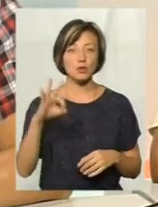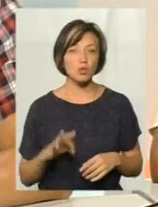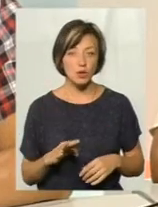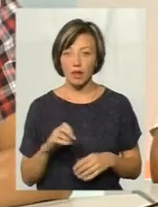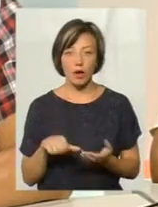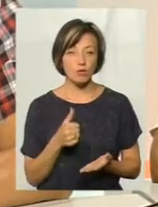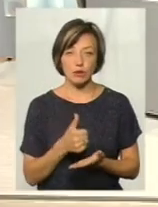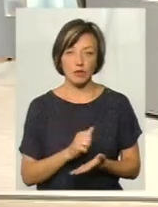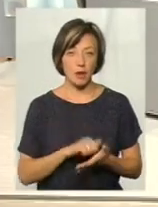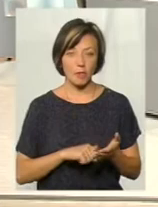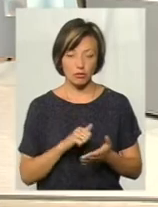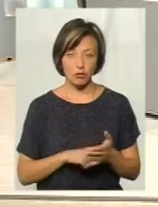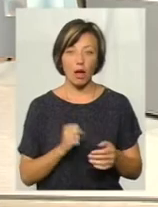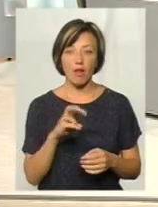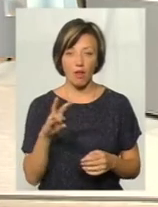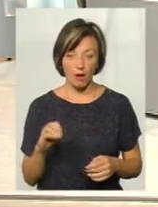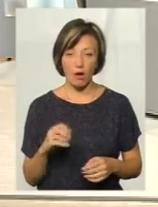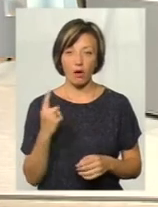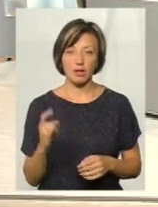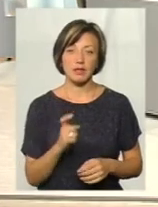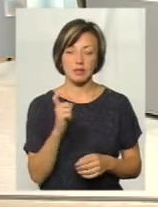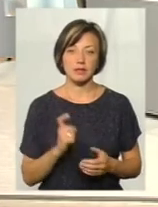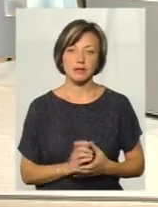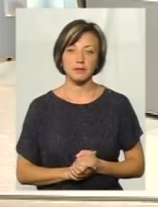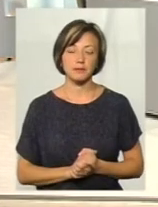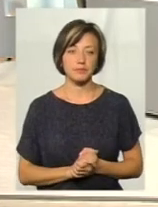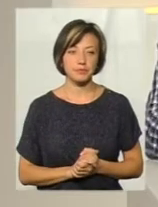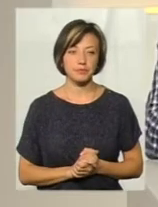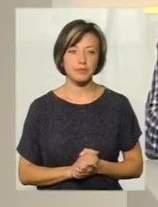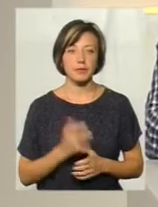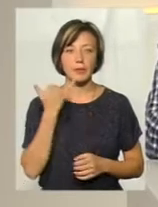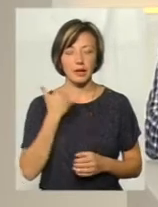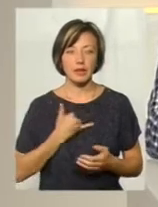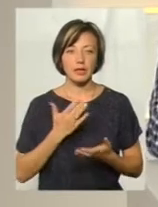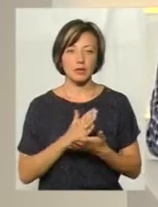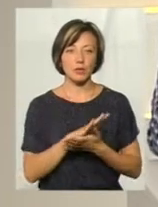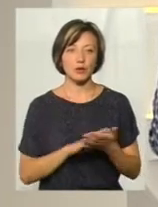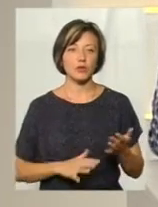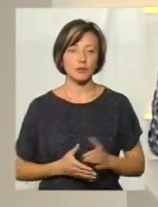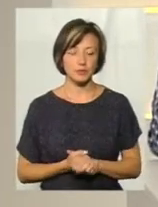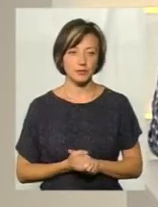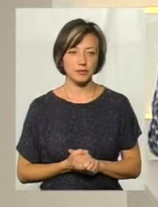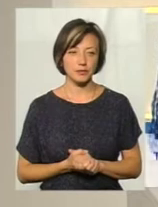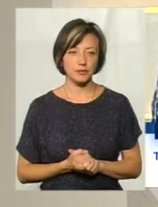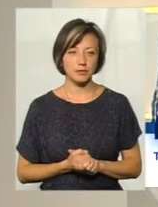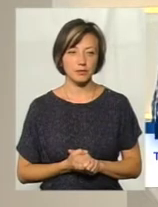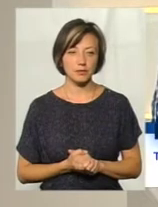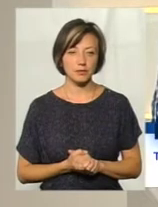це, не можливо, не головна причина, але теж... Але вона накладається. У нас ще один дзвіночок, і ми продовжимо тоді. Доброго вечора.